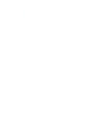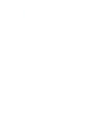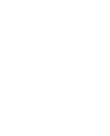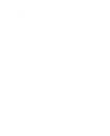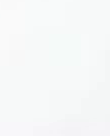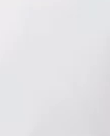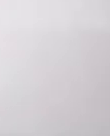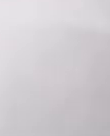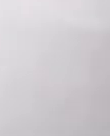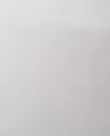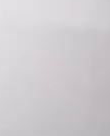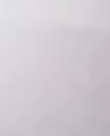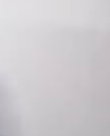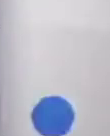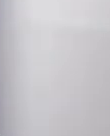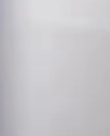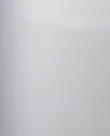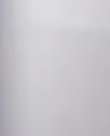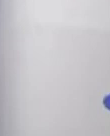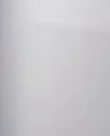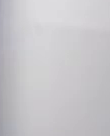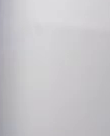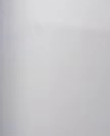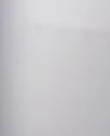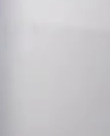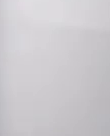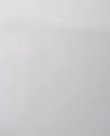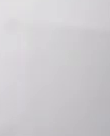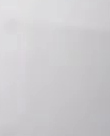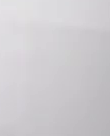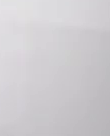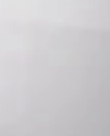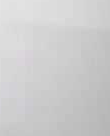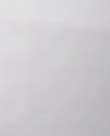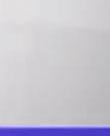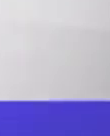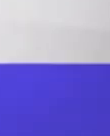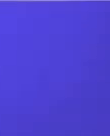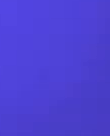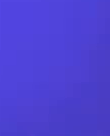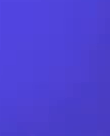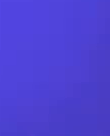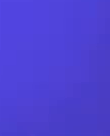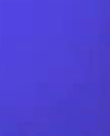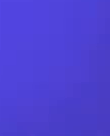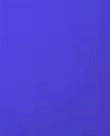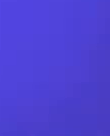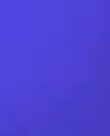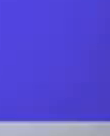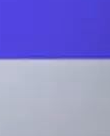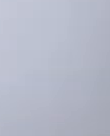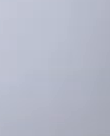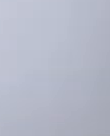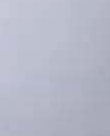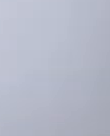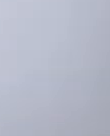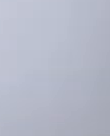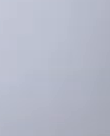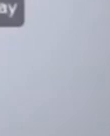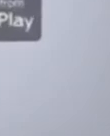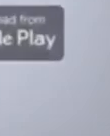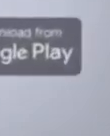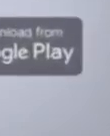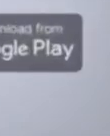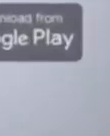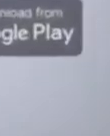buongiorno a tutte ea tutti ben trovati a piazza del popolo vogliamo prima di qualsiasi altra parola